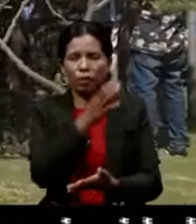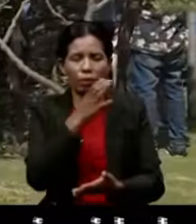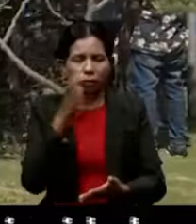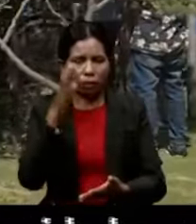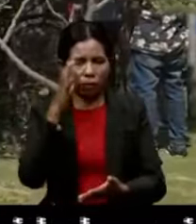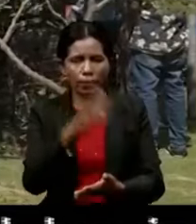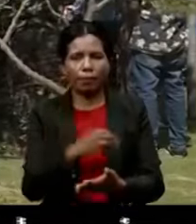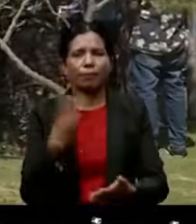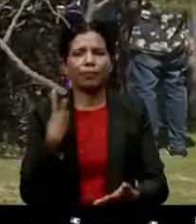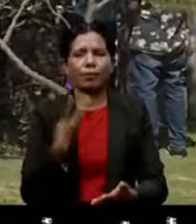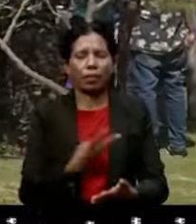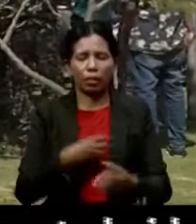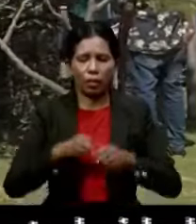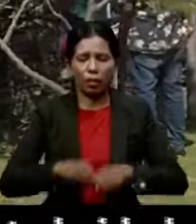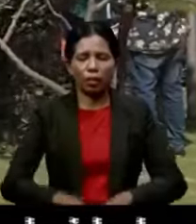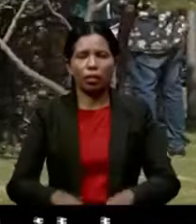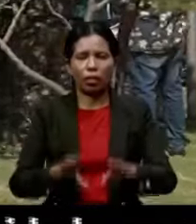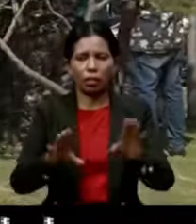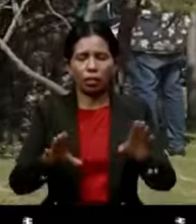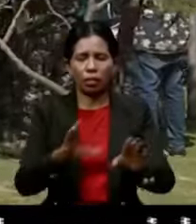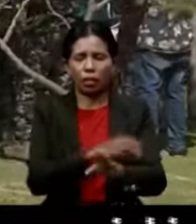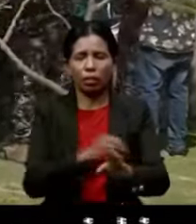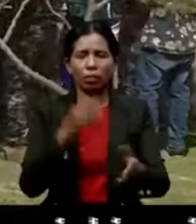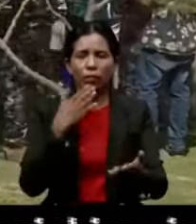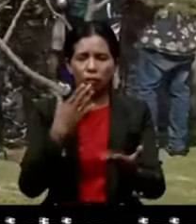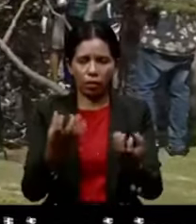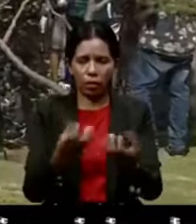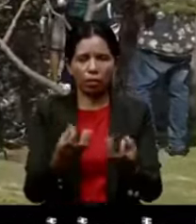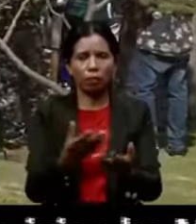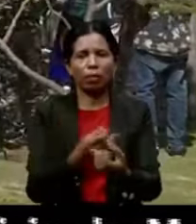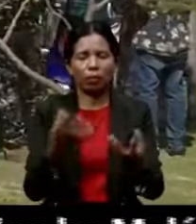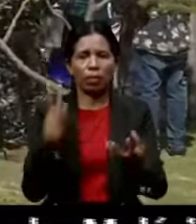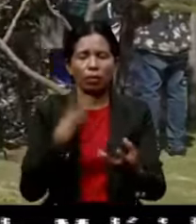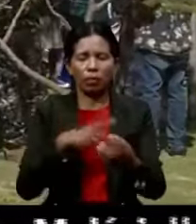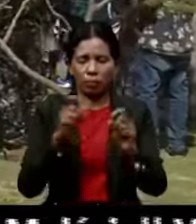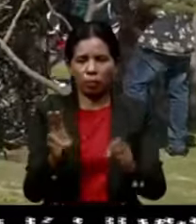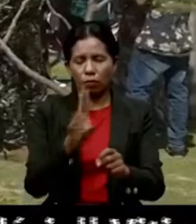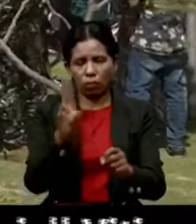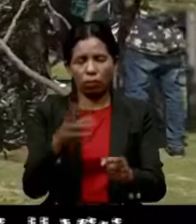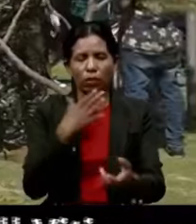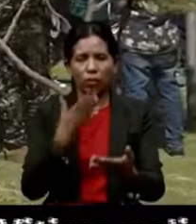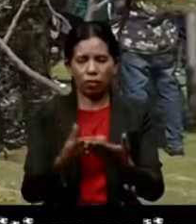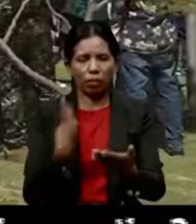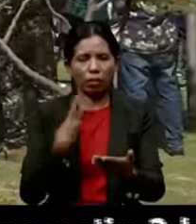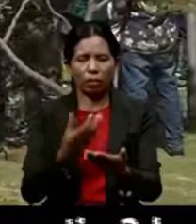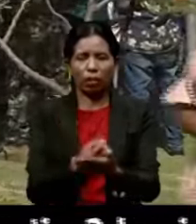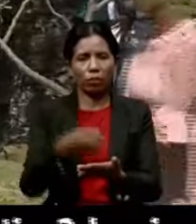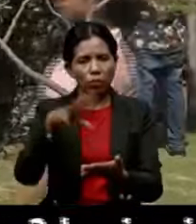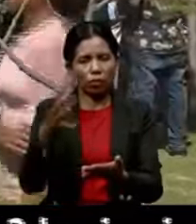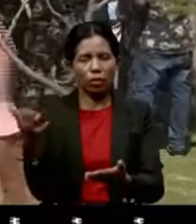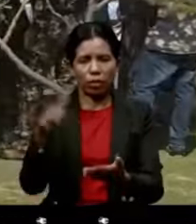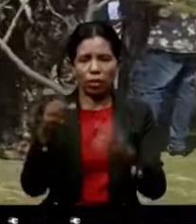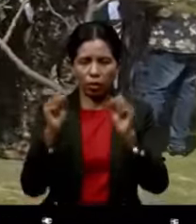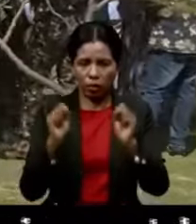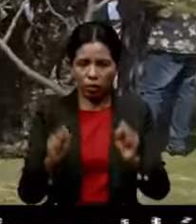no itanie tasi ne memang ka iha biodiversidade ne memang ka bote tes ita persija aproveita di dia itane recurso ne udi ne bele sustenta na